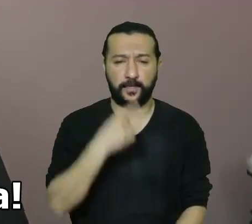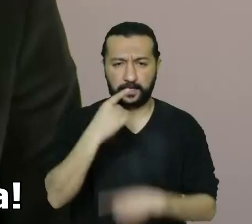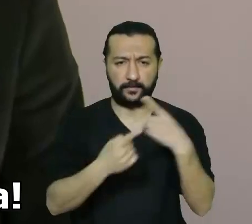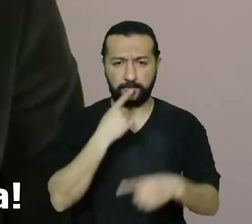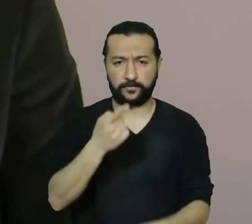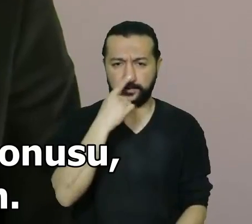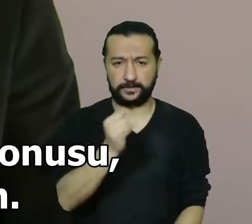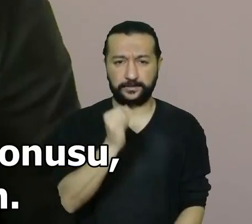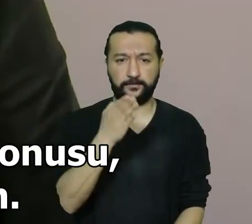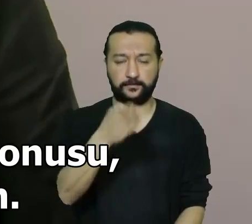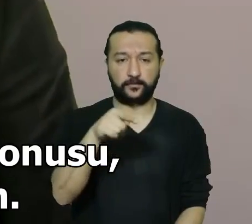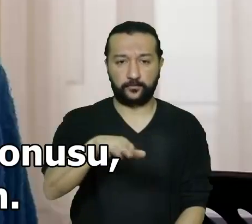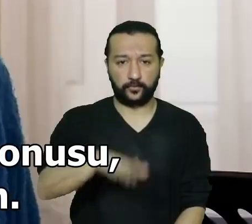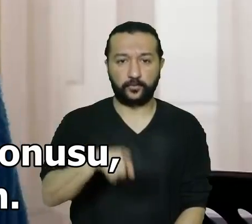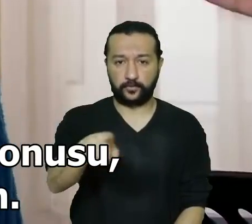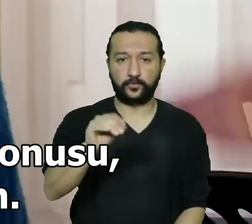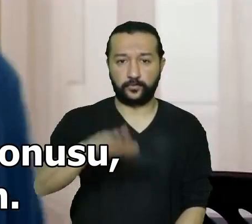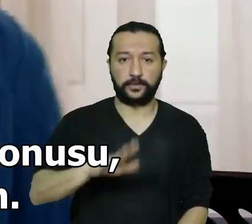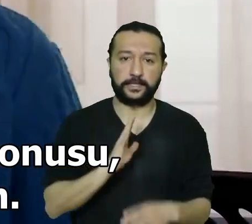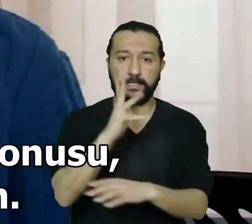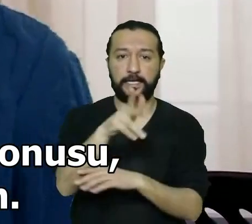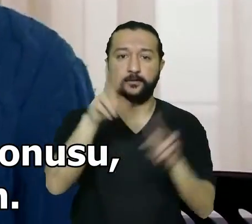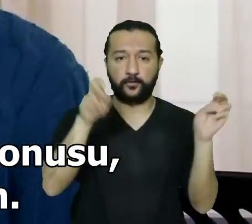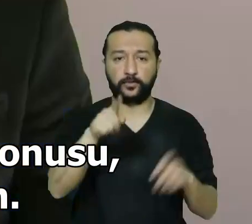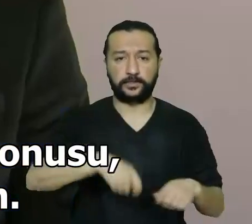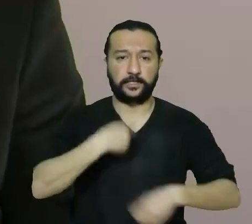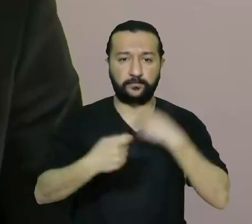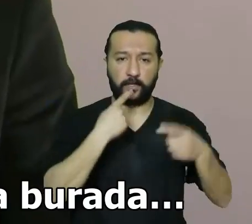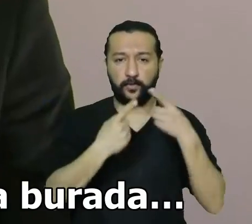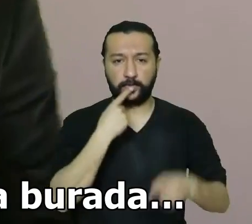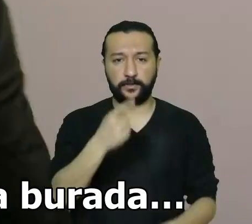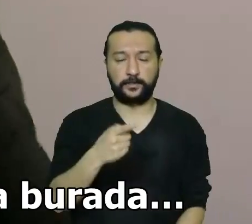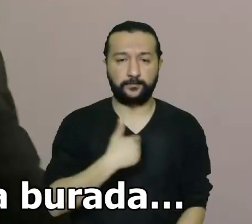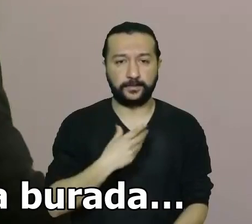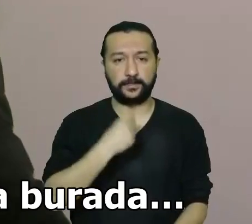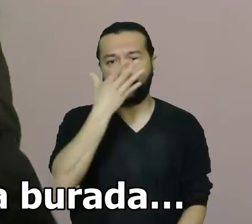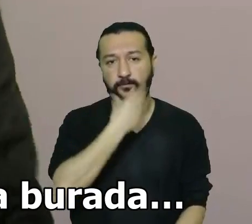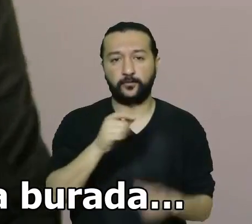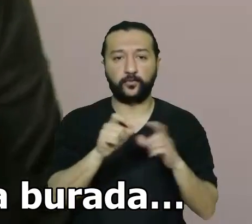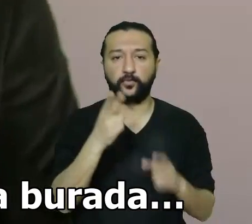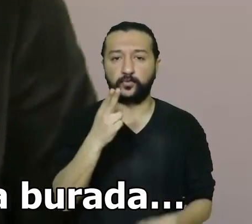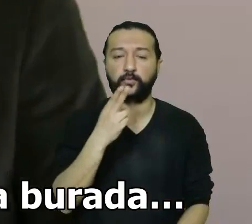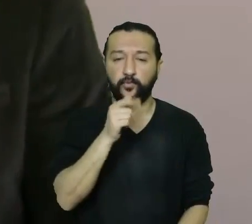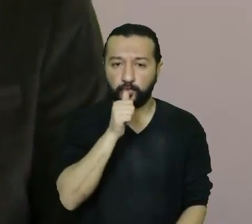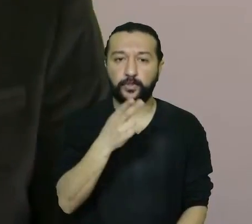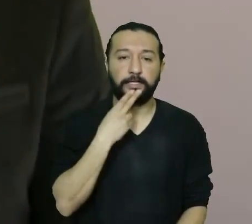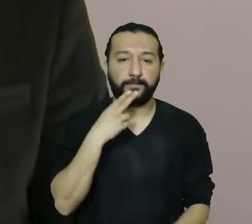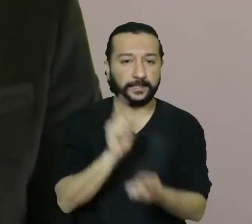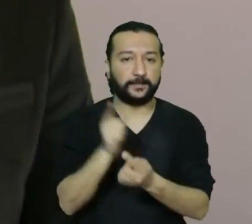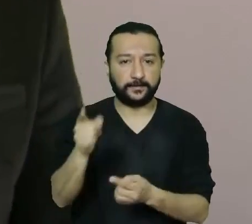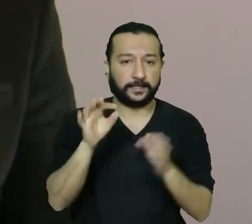biçim konuşuyorsun ya? Burada Junior'in geleceği söz konusu, abuk sabuk konuşuyorsun. Biz de ne güzel Su Hanım'la tam da burada...